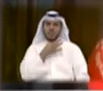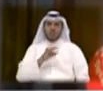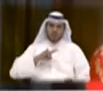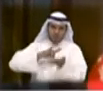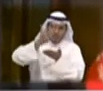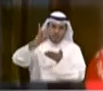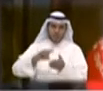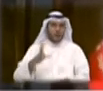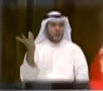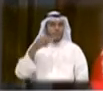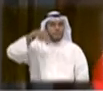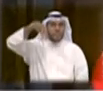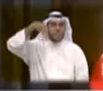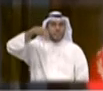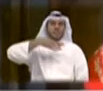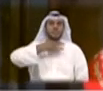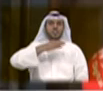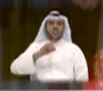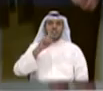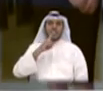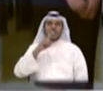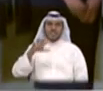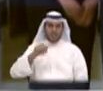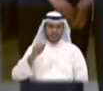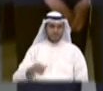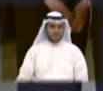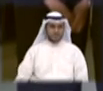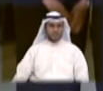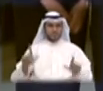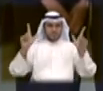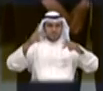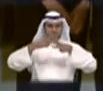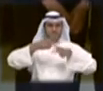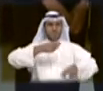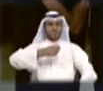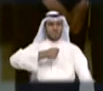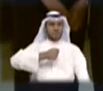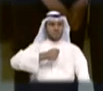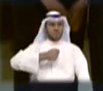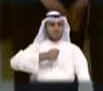الأسطول إن شاء الله، ثمان طائرات رح يكونوا برا الأسطول في نهاية السنة هذه. عبد الرحمن مري، تلفزيون دولة الكويت.